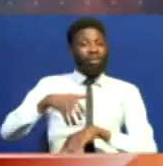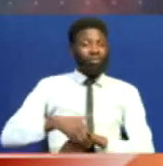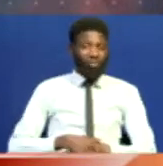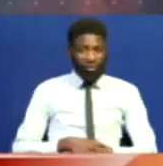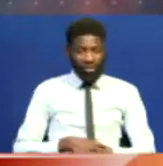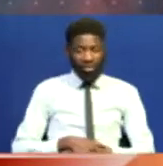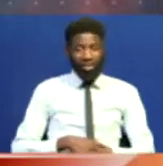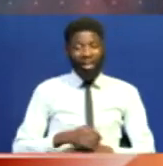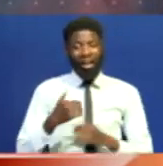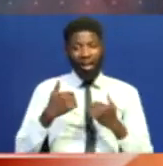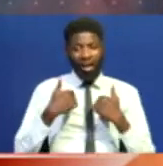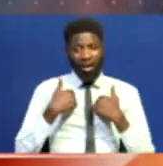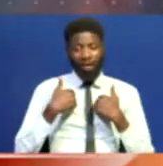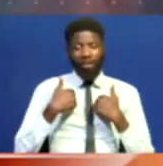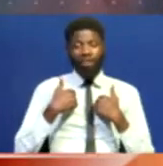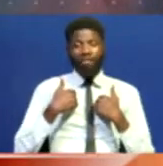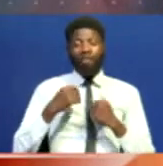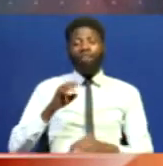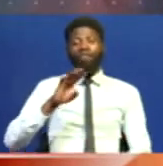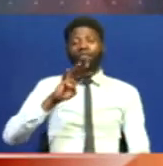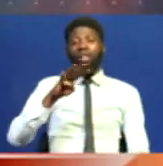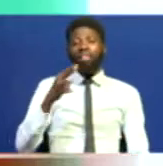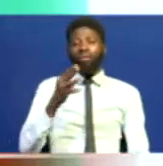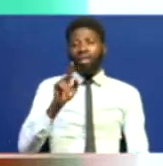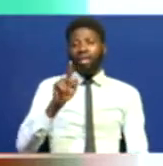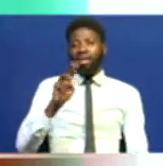kupitia kaunti 11 za humu nchini.